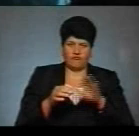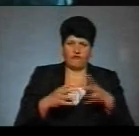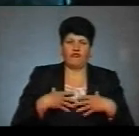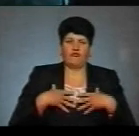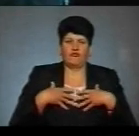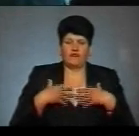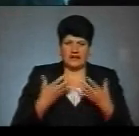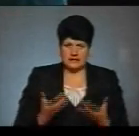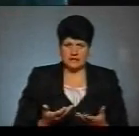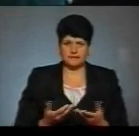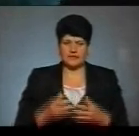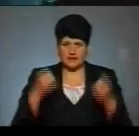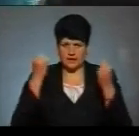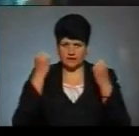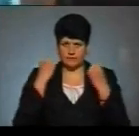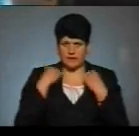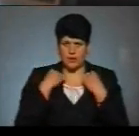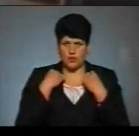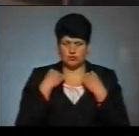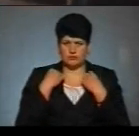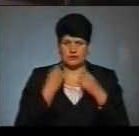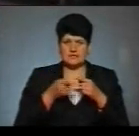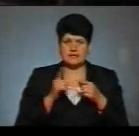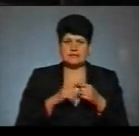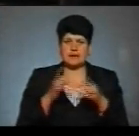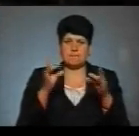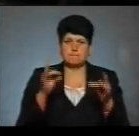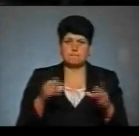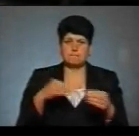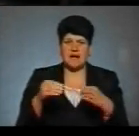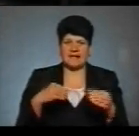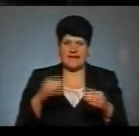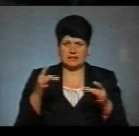Надіваємо хворому на голову цей поліетиленовий пакет.